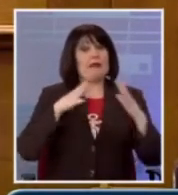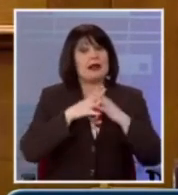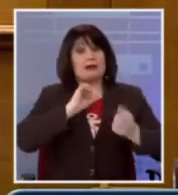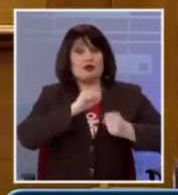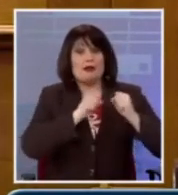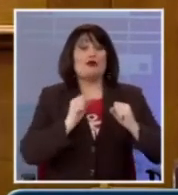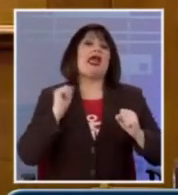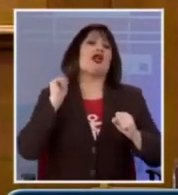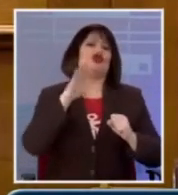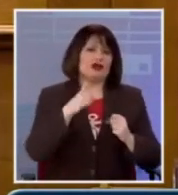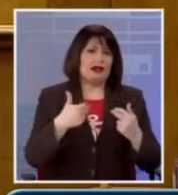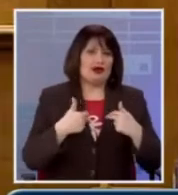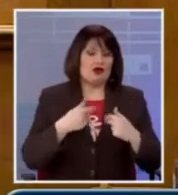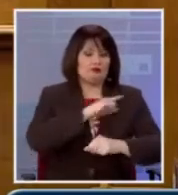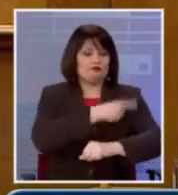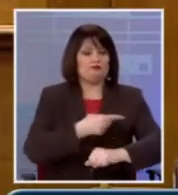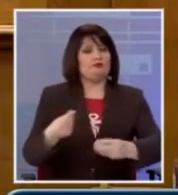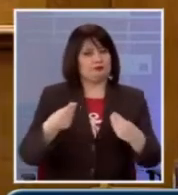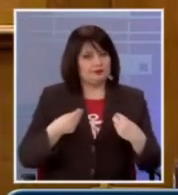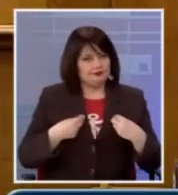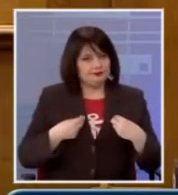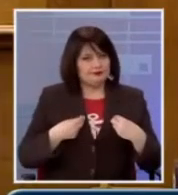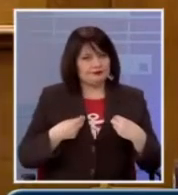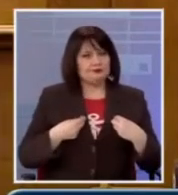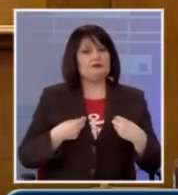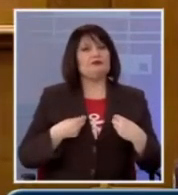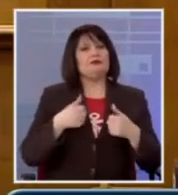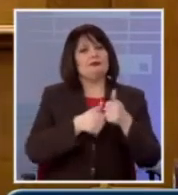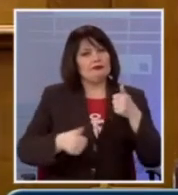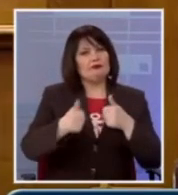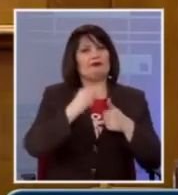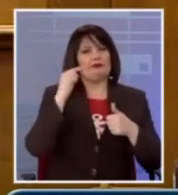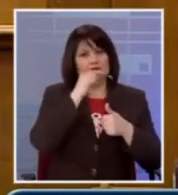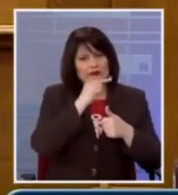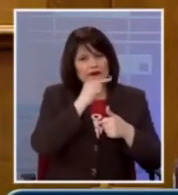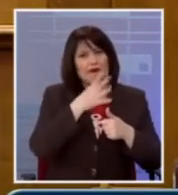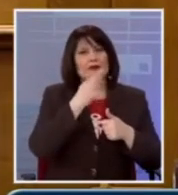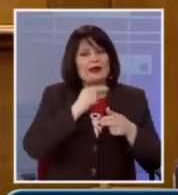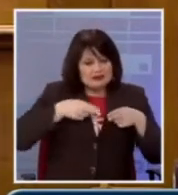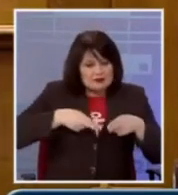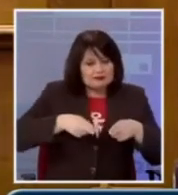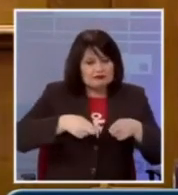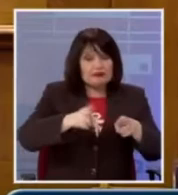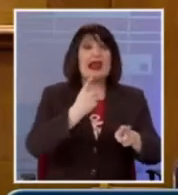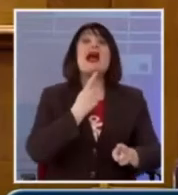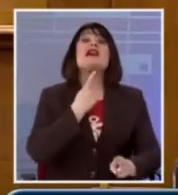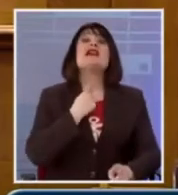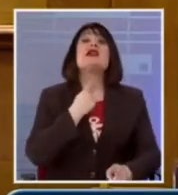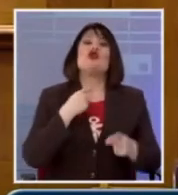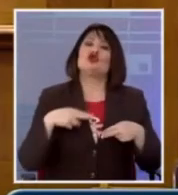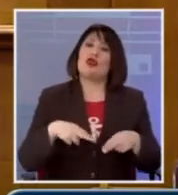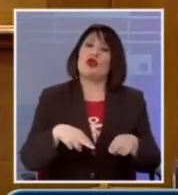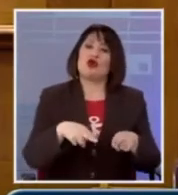μας δυναμώνει και μας φέρνει όλους με πρώτο τον Πρωθυπουργό μπροστά στον πιο γλυκό μονόδρομο. Το μονόδρομο